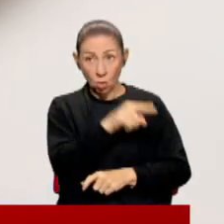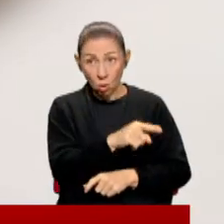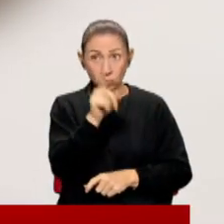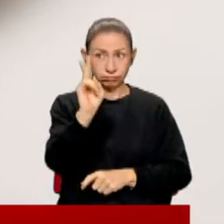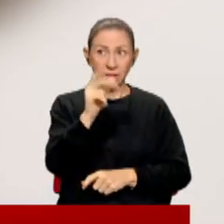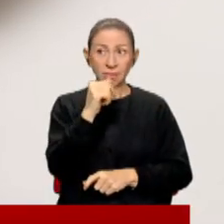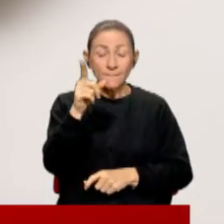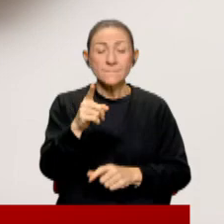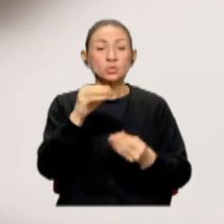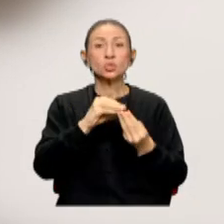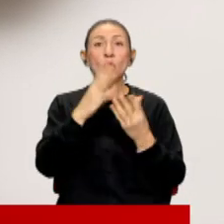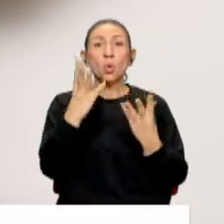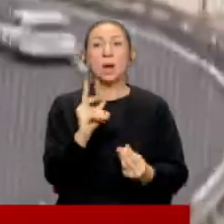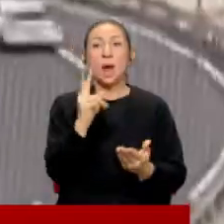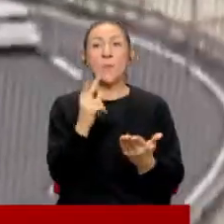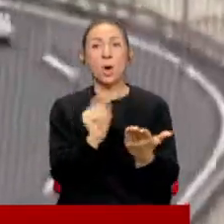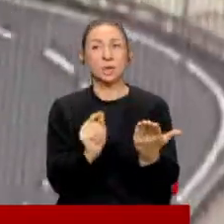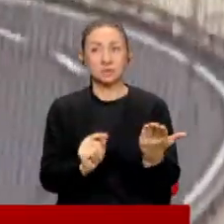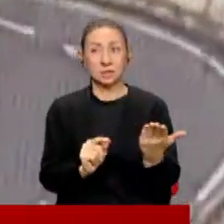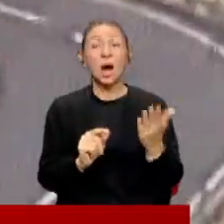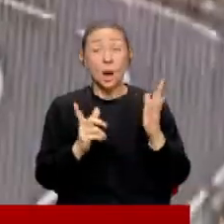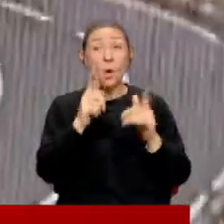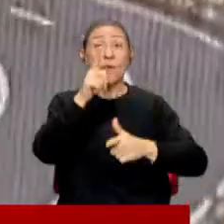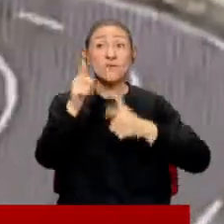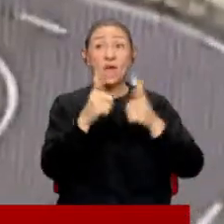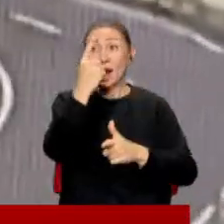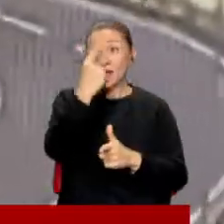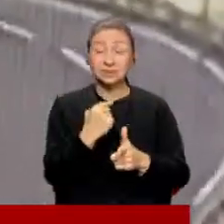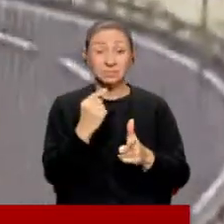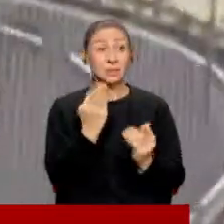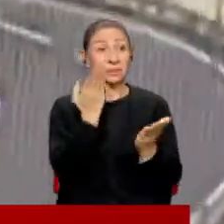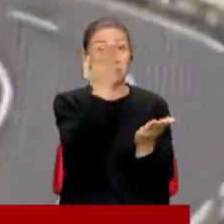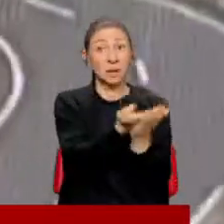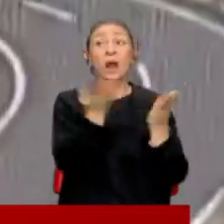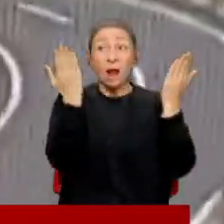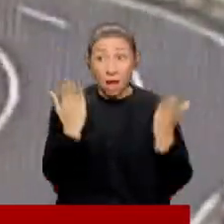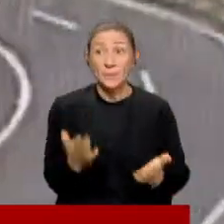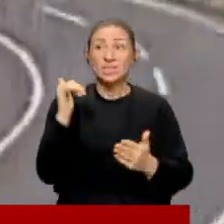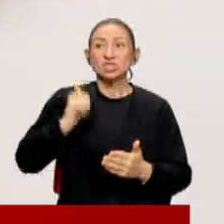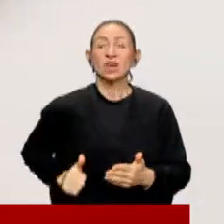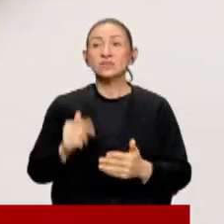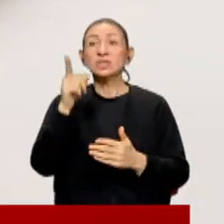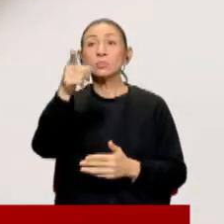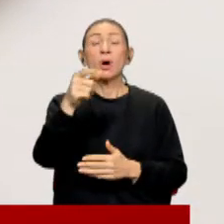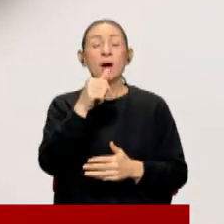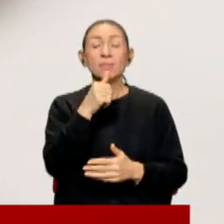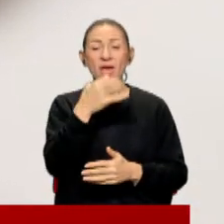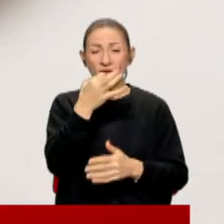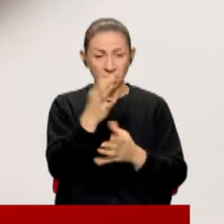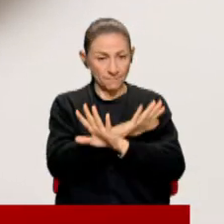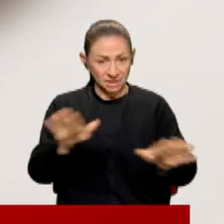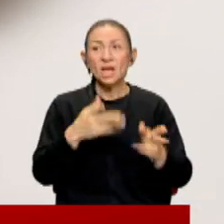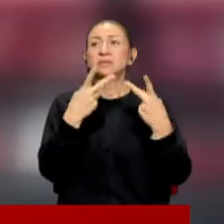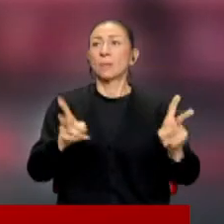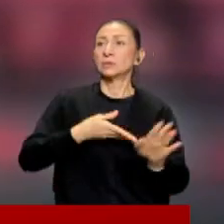Şeyh Mahmut'un kusurlu olduğunu raporladı. Ancak o görüntünün resmi makamlara ulaşmasına rağmen savcılık Şeyh Mahmut'un ifadesini alıp